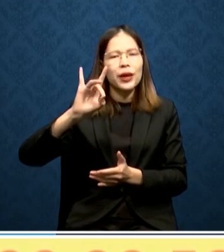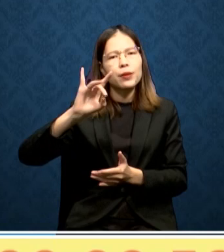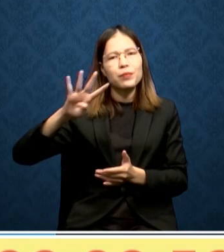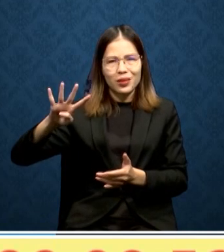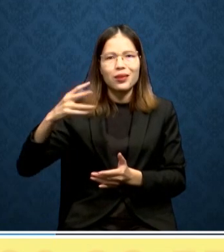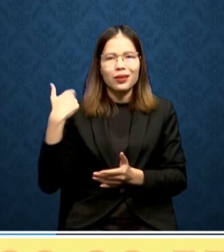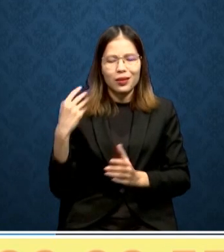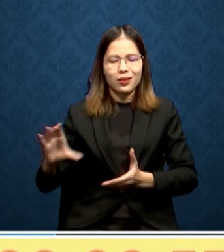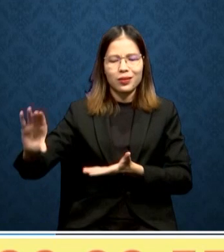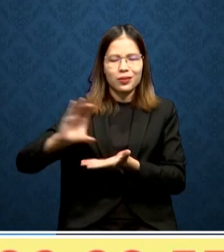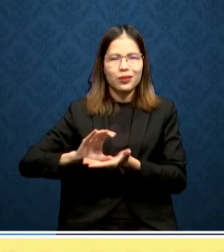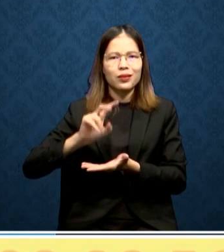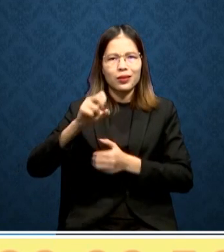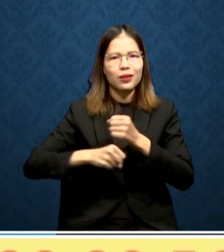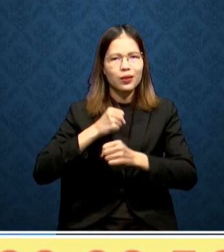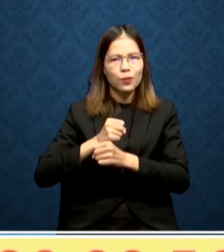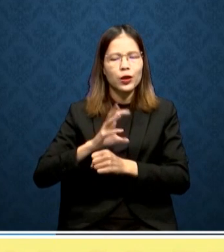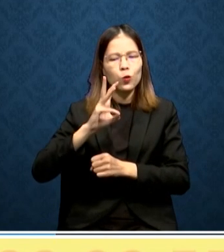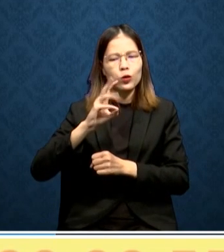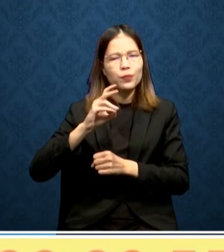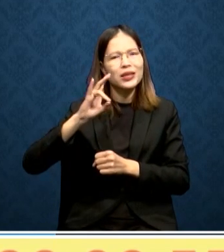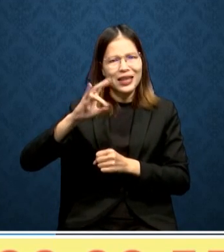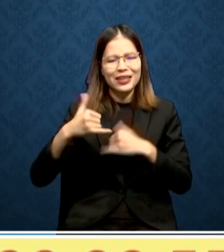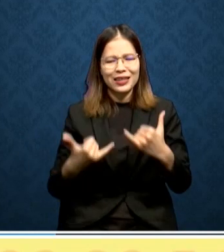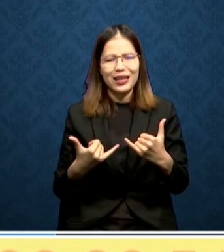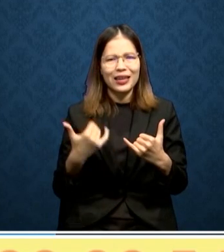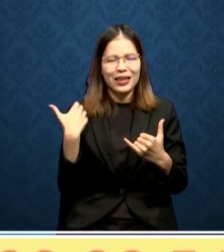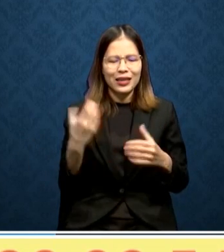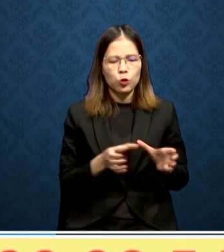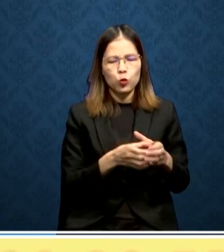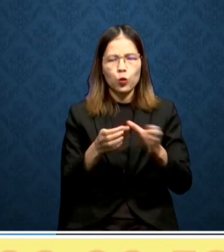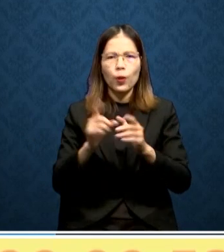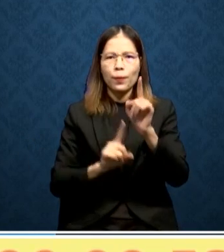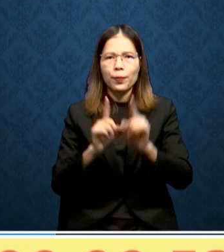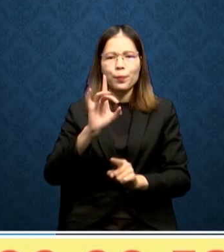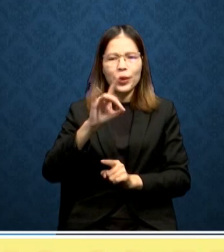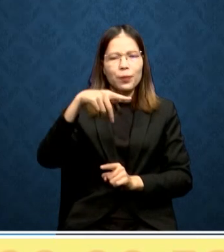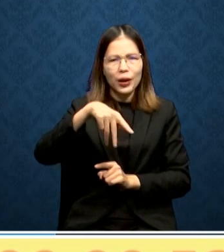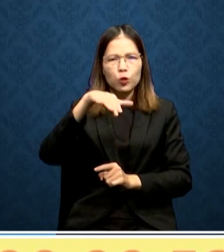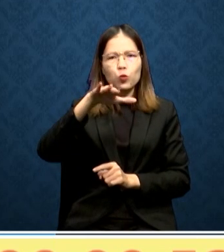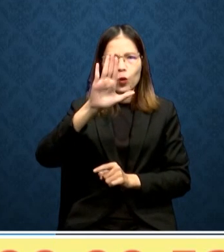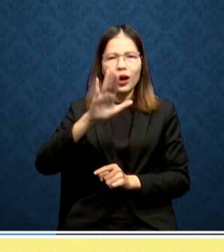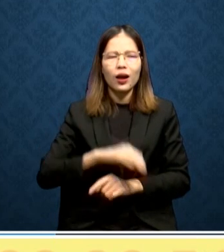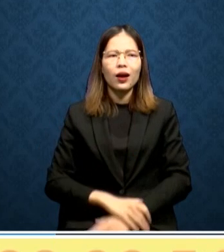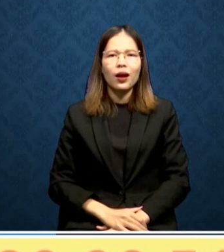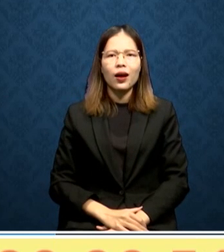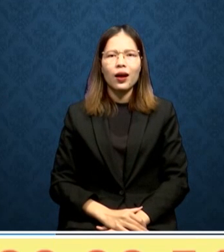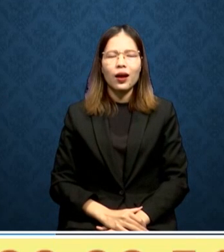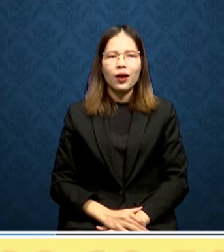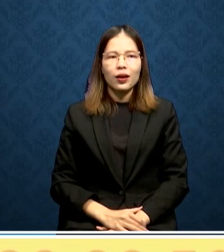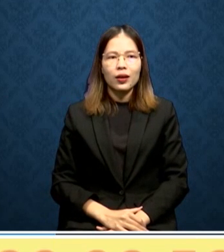80.84 ในปีงบประมาณ2567นี้มีหน่วยงานเข้ารับการประเมิน 8,325 หน่วยง